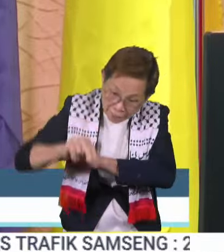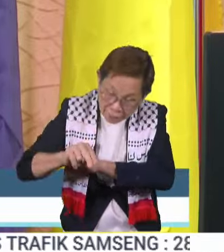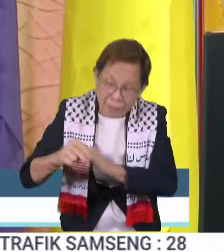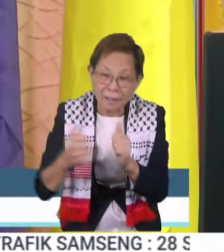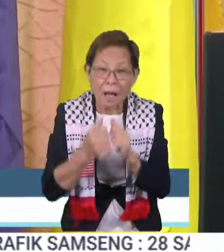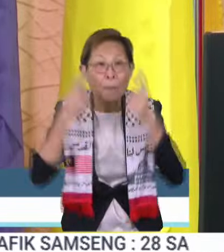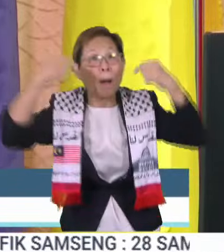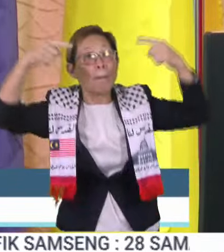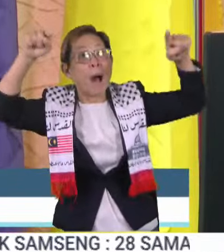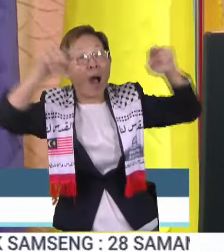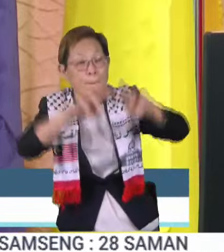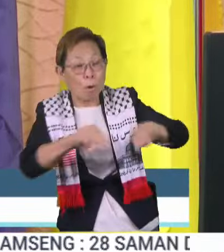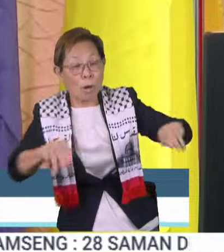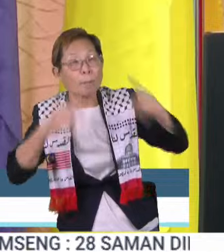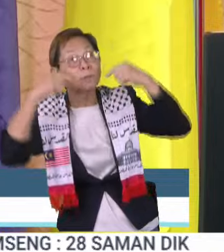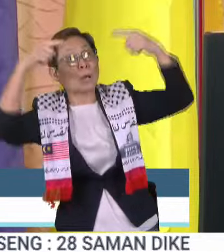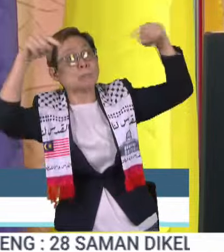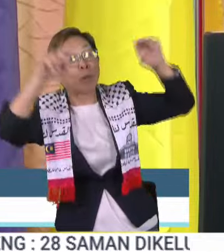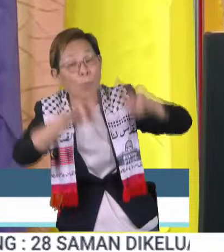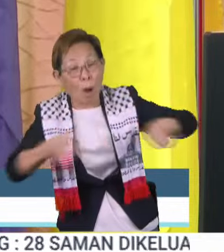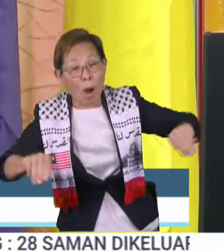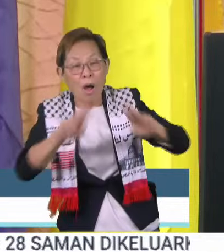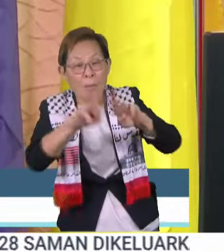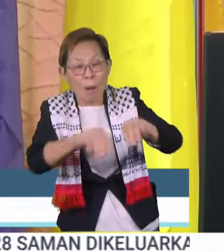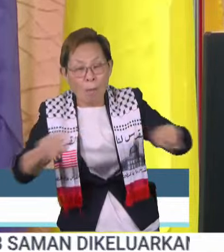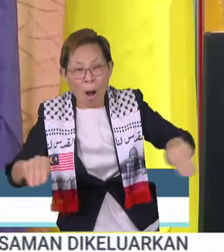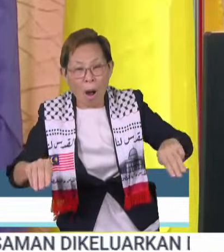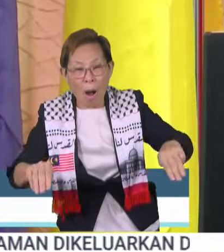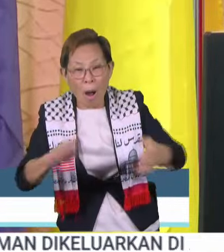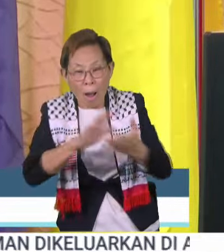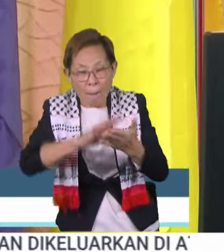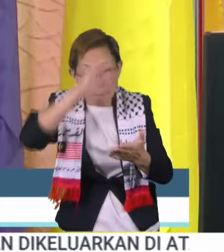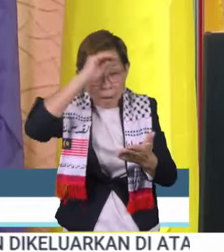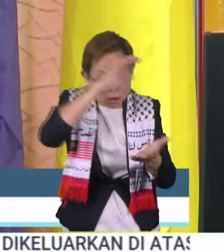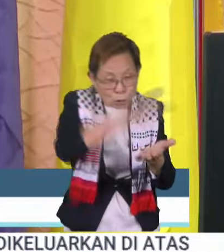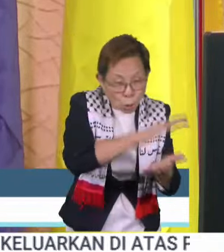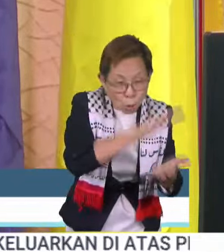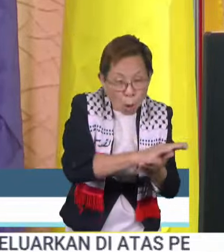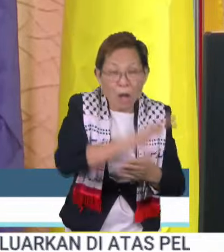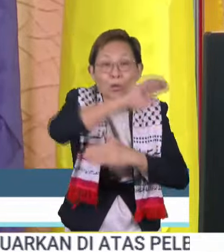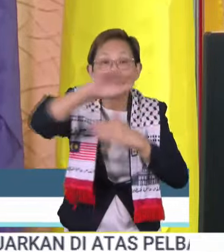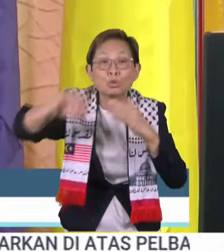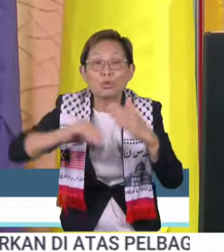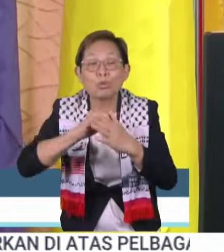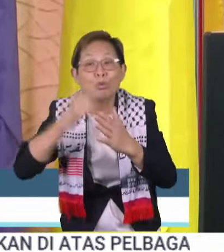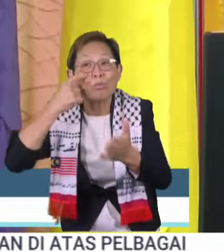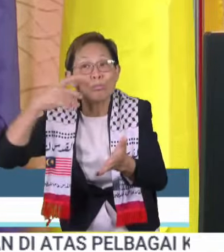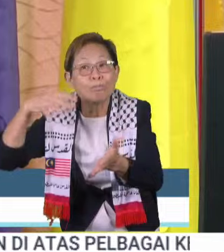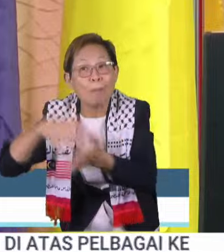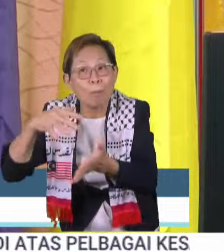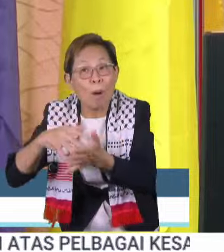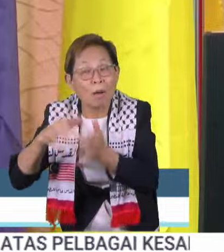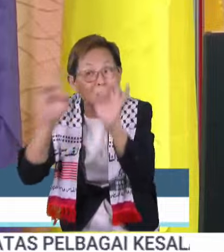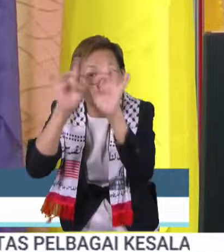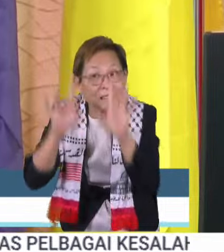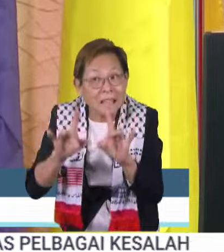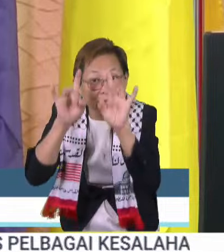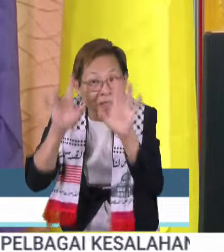mana pencapaian calon sejauh mana calon menguasai pembelajaran di sekolah dalam kesemua mata pelajaran yang diuji